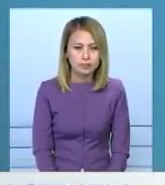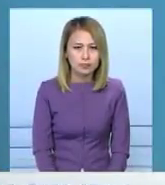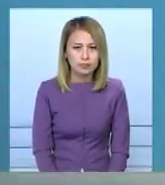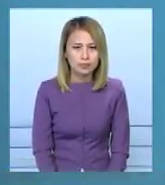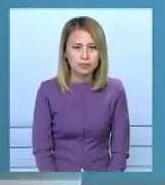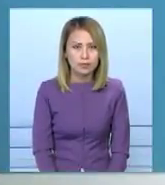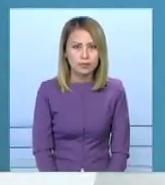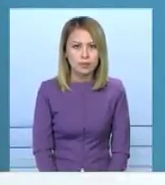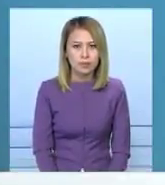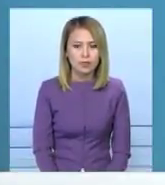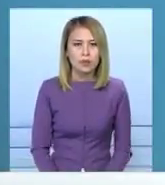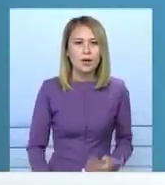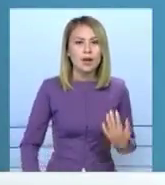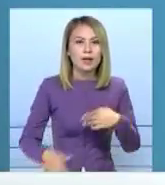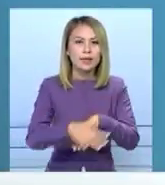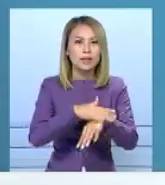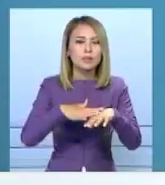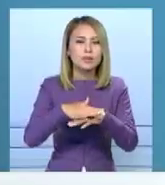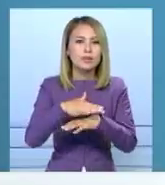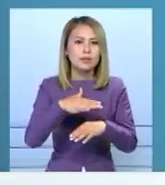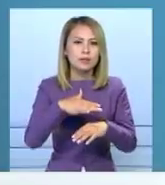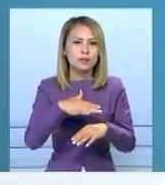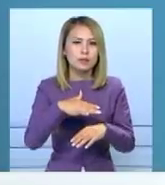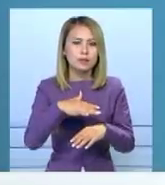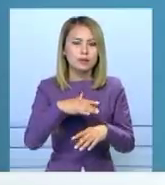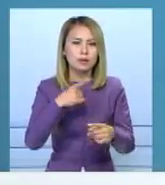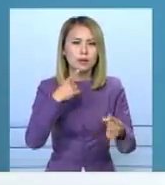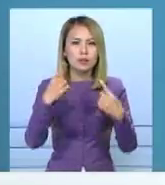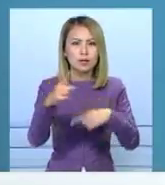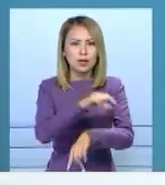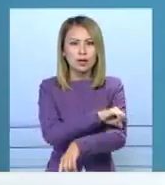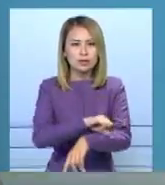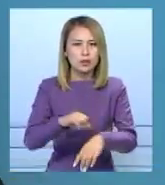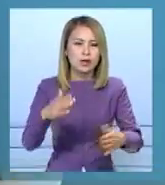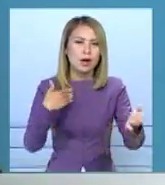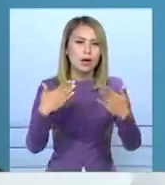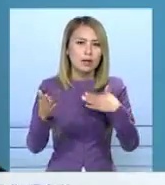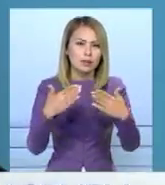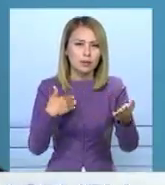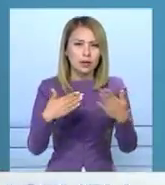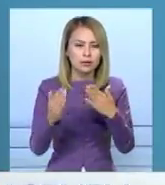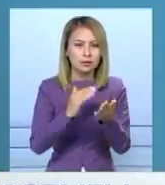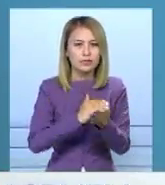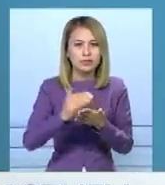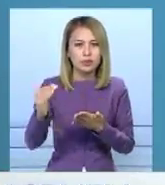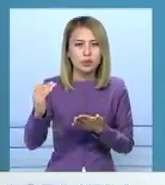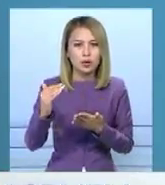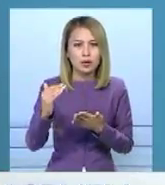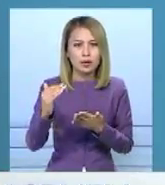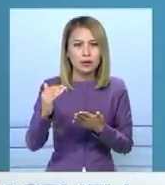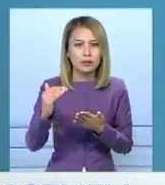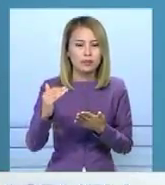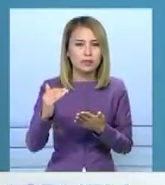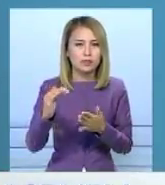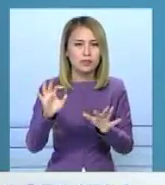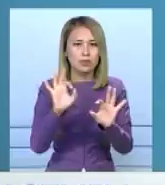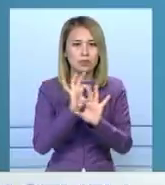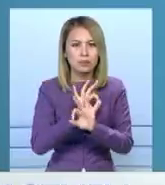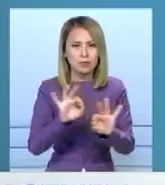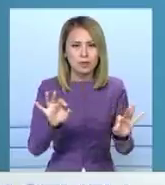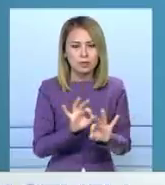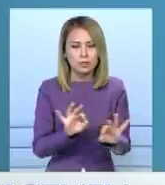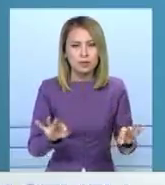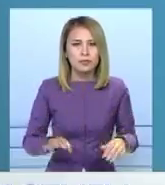Елдеріміздің сыртқы саяси ведомстволары арасында қалыптасқан достық қарым-қатынастарға жоғары мән беріп отырмыз